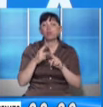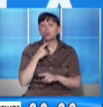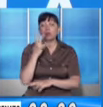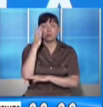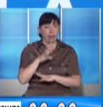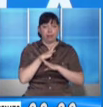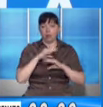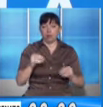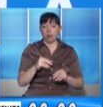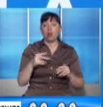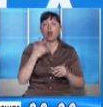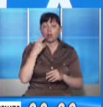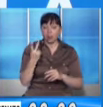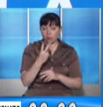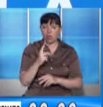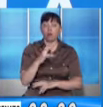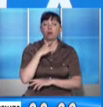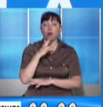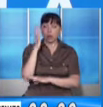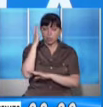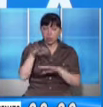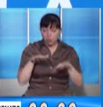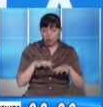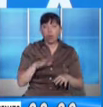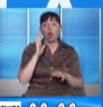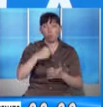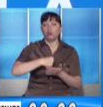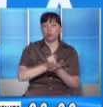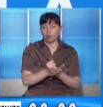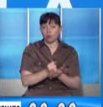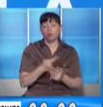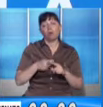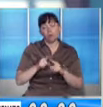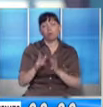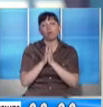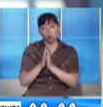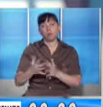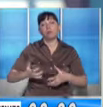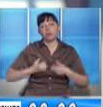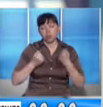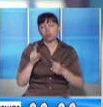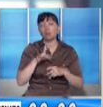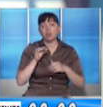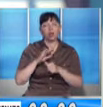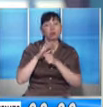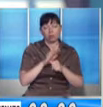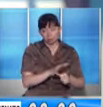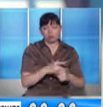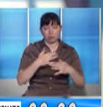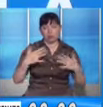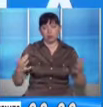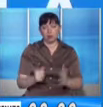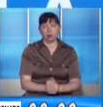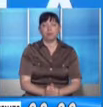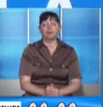încă nu au fost adoptate. Respectiv, cerem suportul tuturor politicienilor în acest sens. Da. Întrebarea pentru domnul Terguță, vă